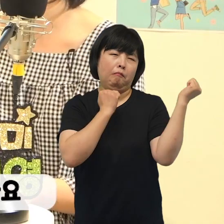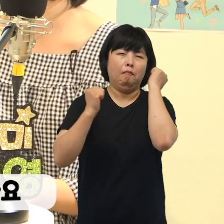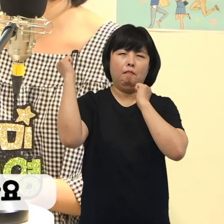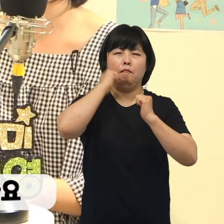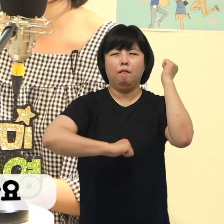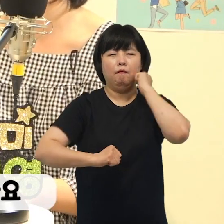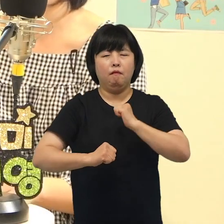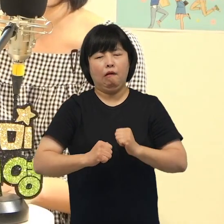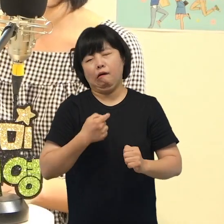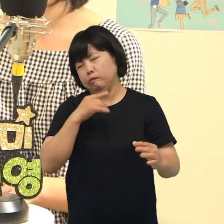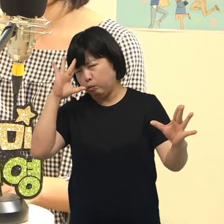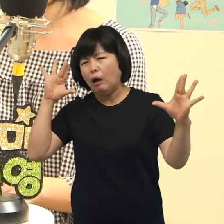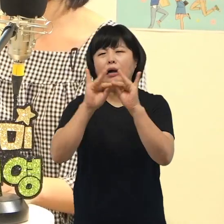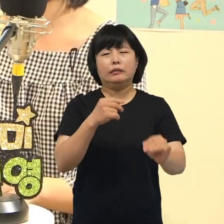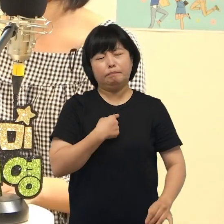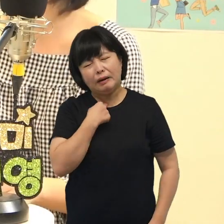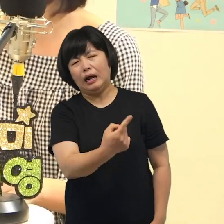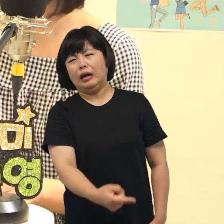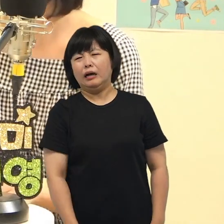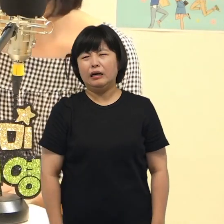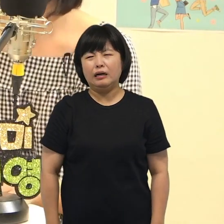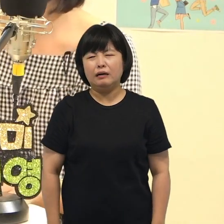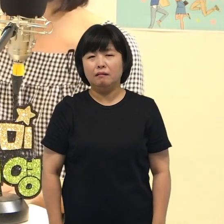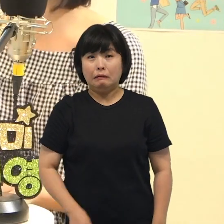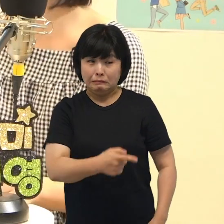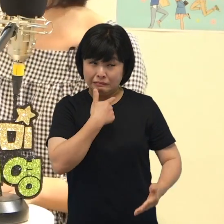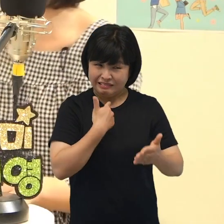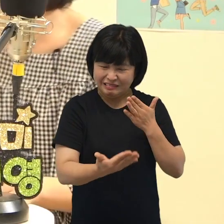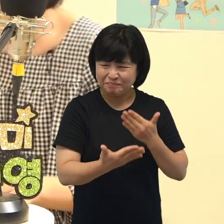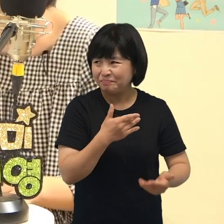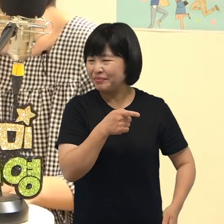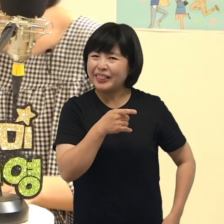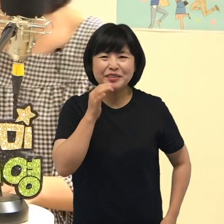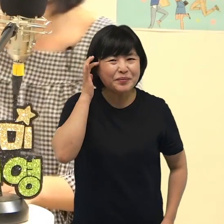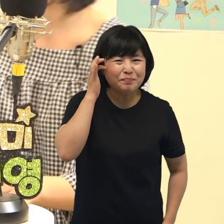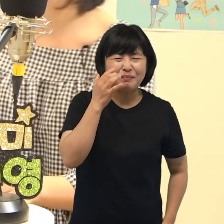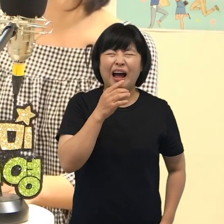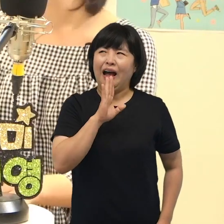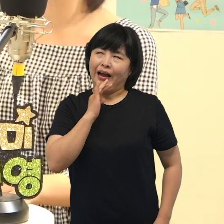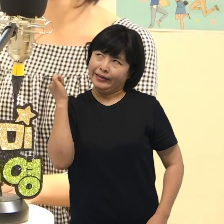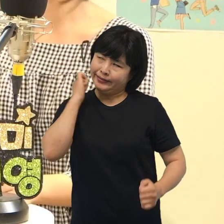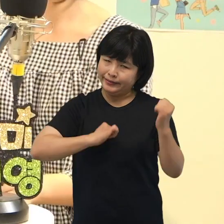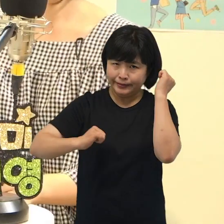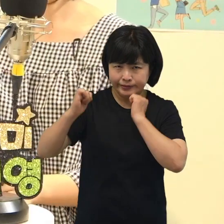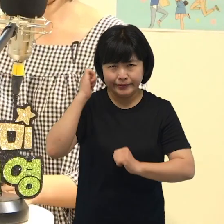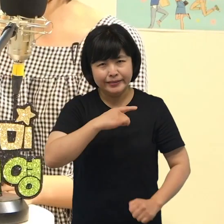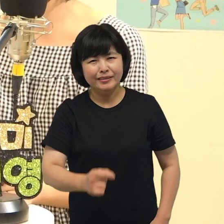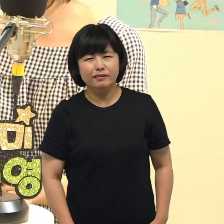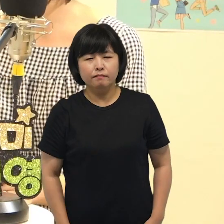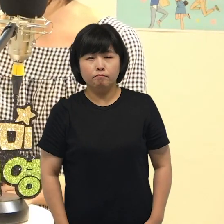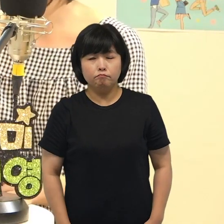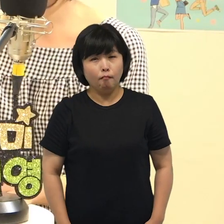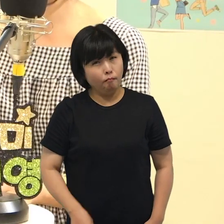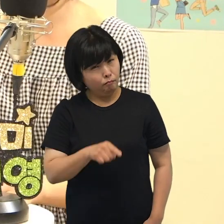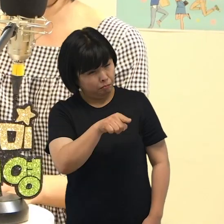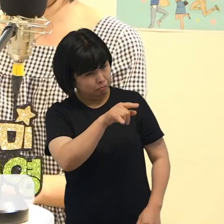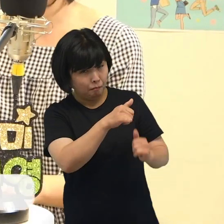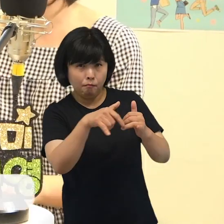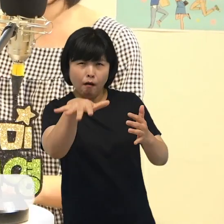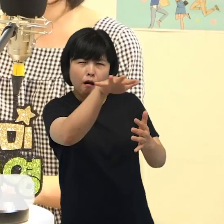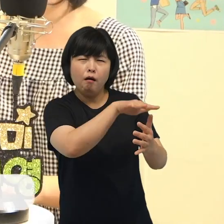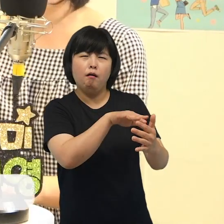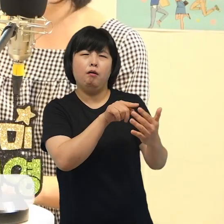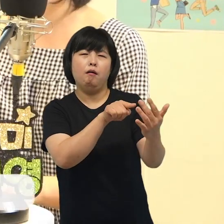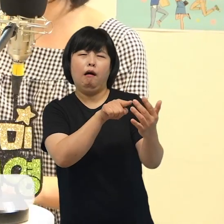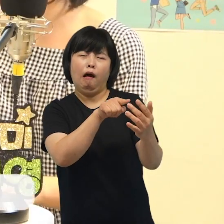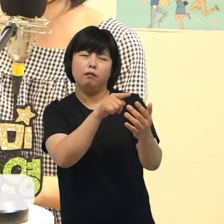많이들 잃잖아요. 그렇죠. 너무 공감하시는 경험에서 우러나오는. 많이 잃잖아요. 네.